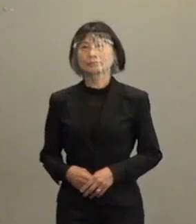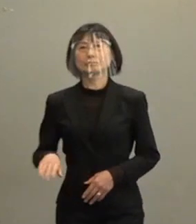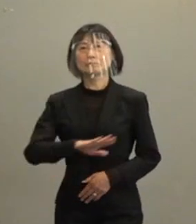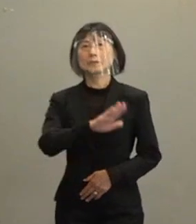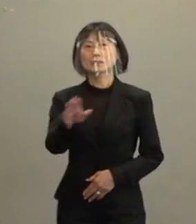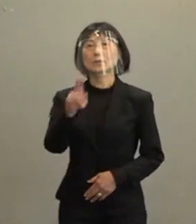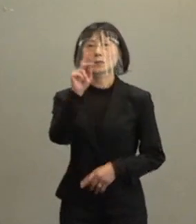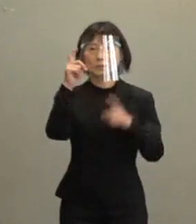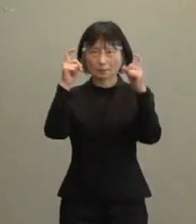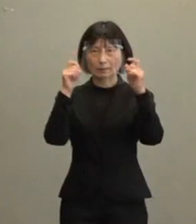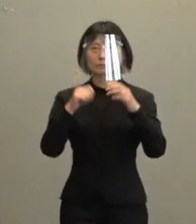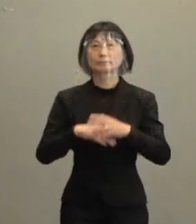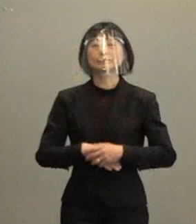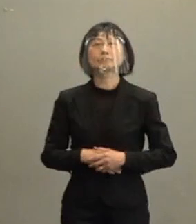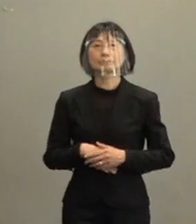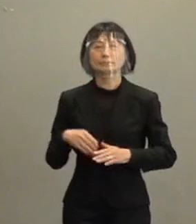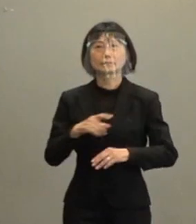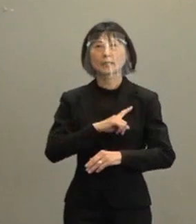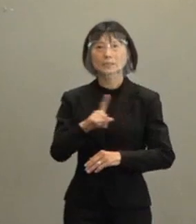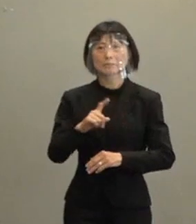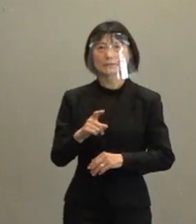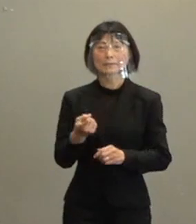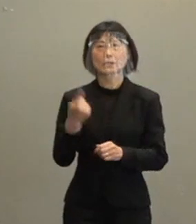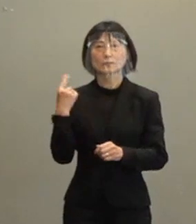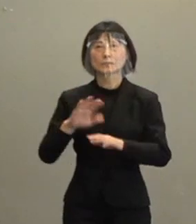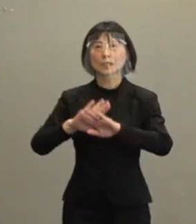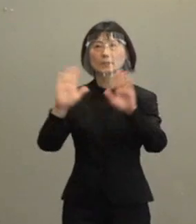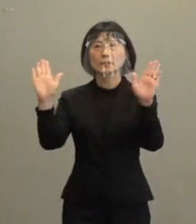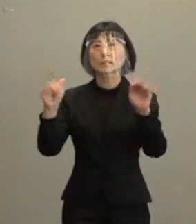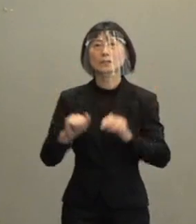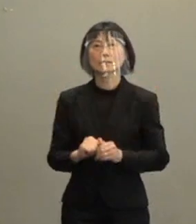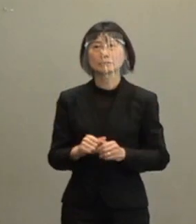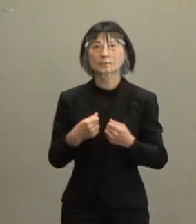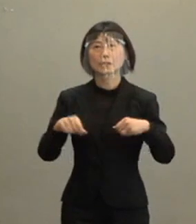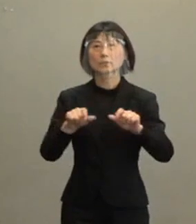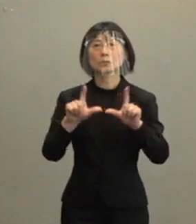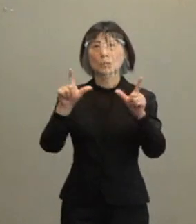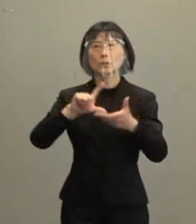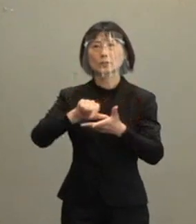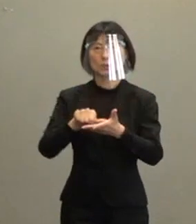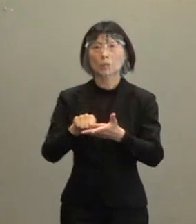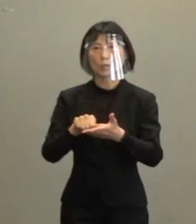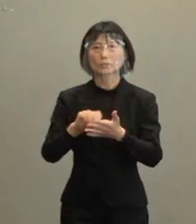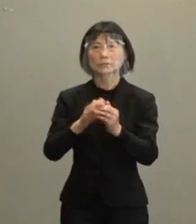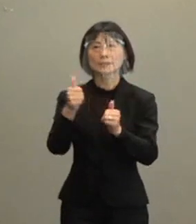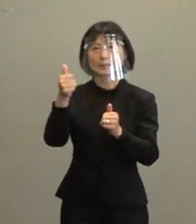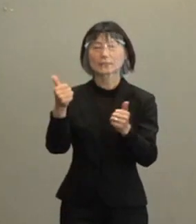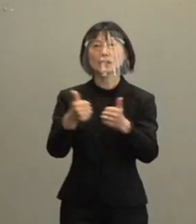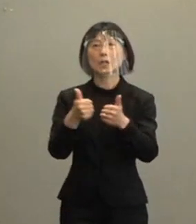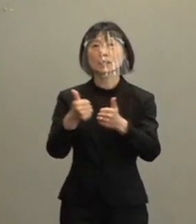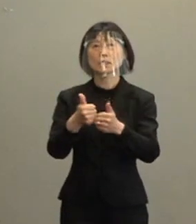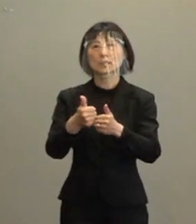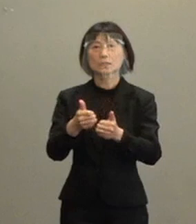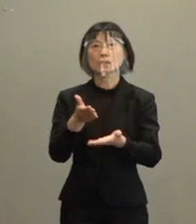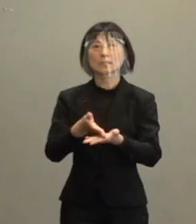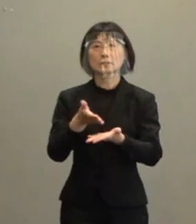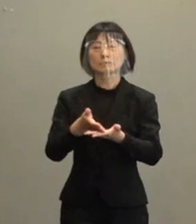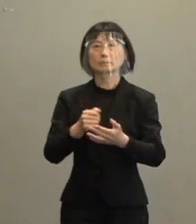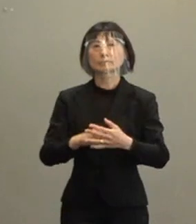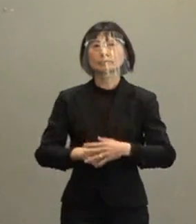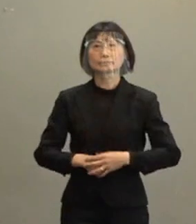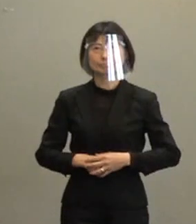皆様こんにちは。はじめに昨日開催された関東地方知事会議についてお話をいたします